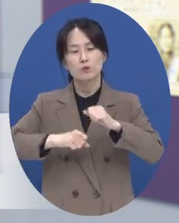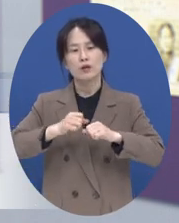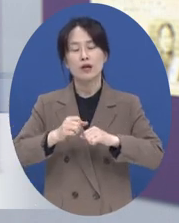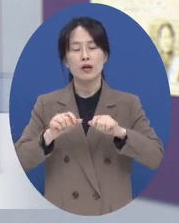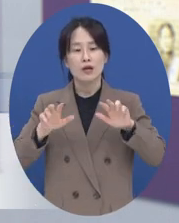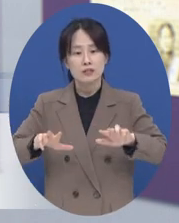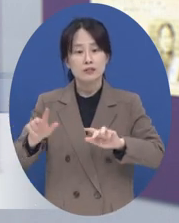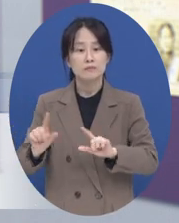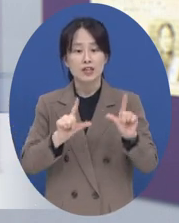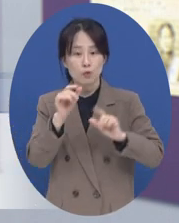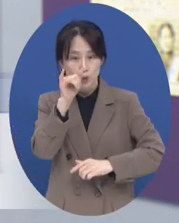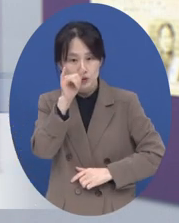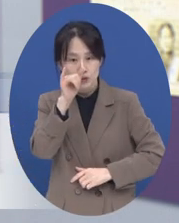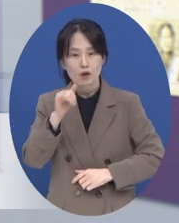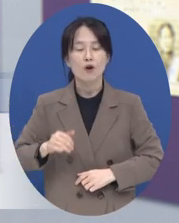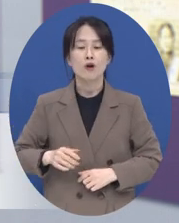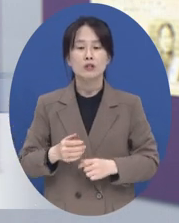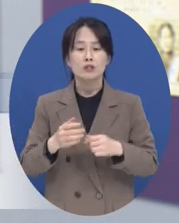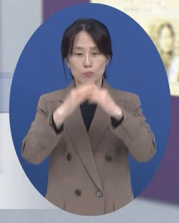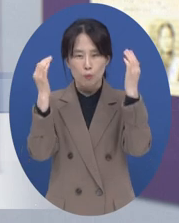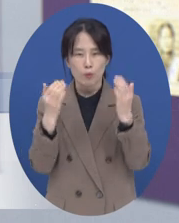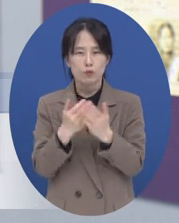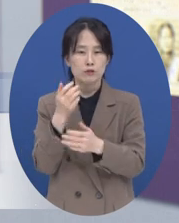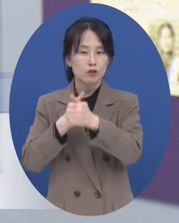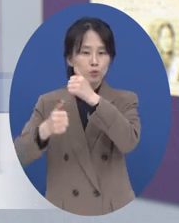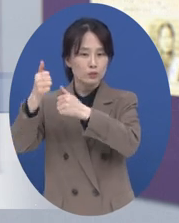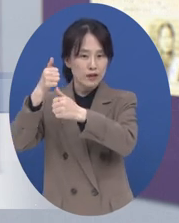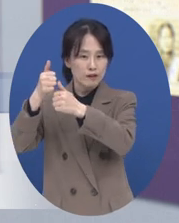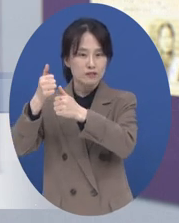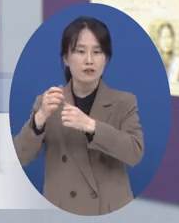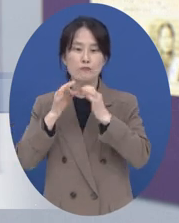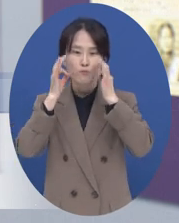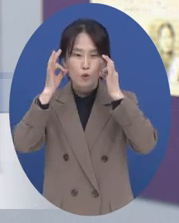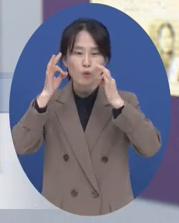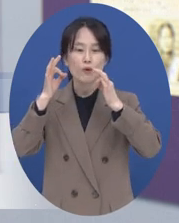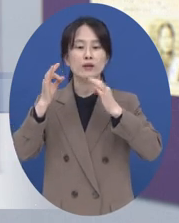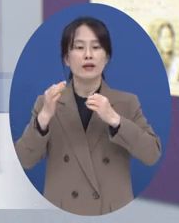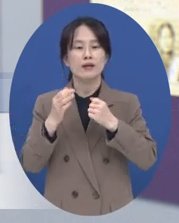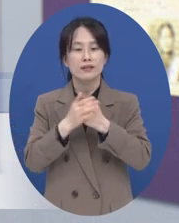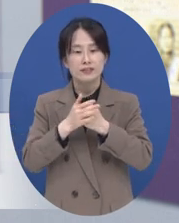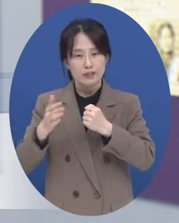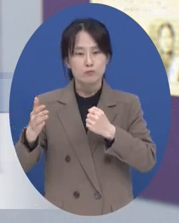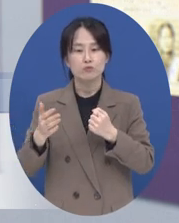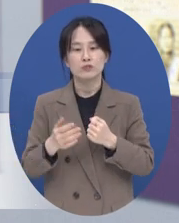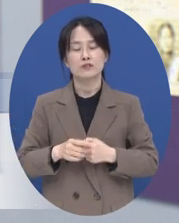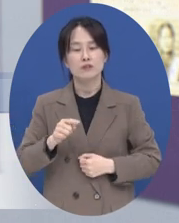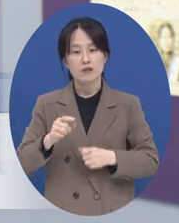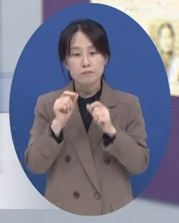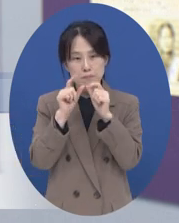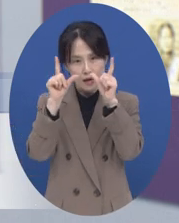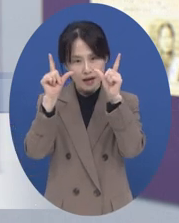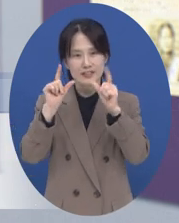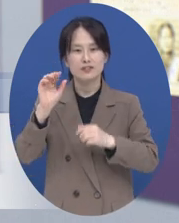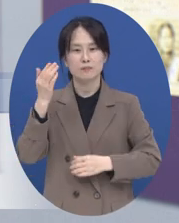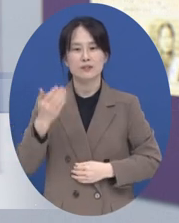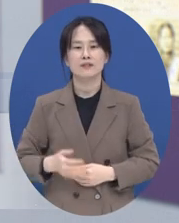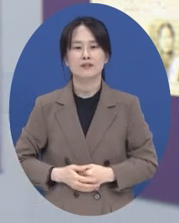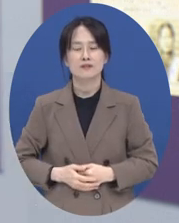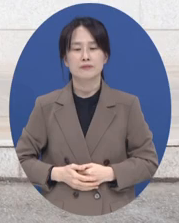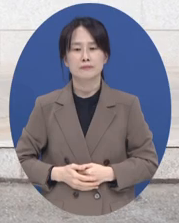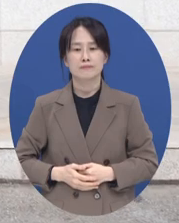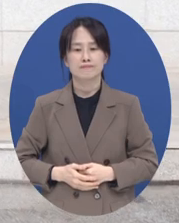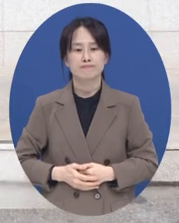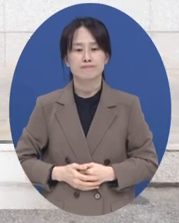이것들이 모든 이제 선조들 조상들의 그런 노력에 따른 결과물이 라는걸 친히 너라서 알게